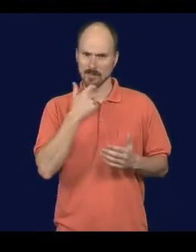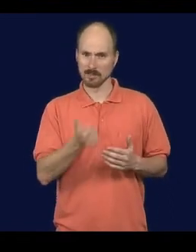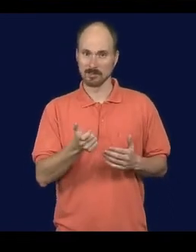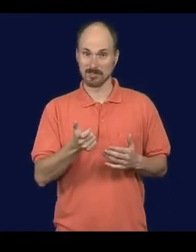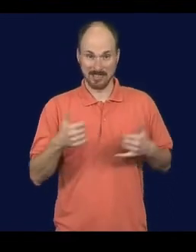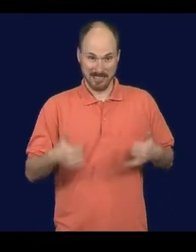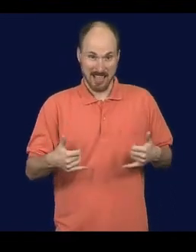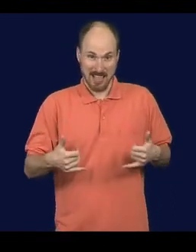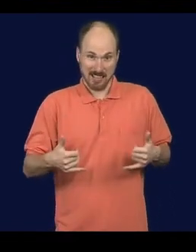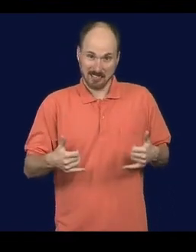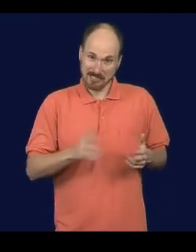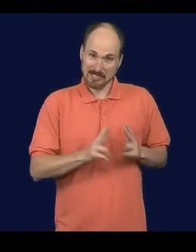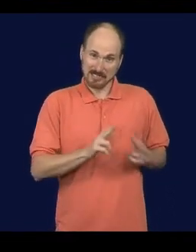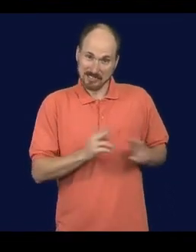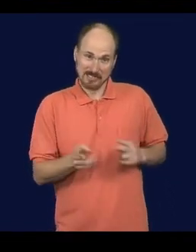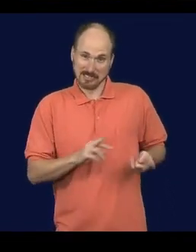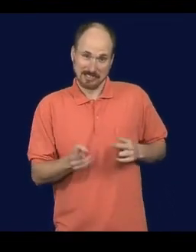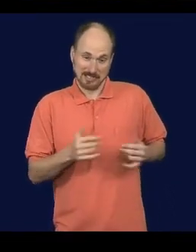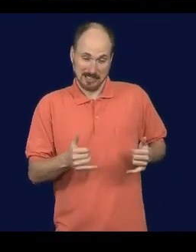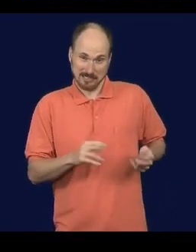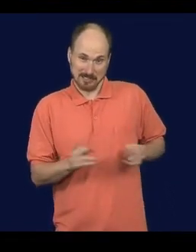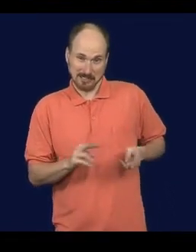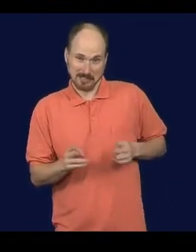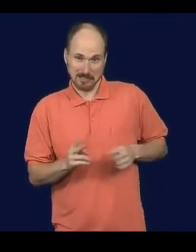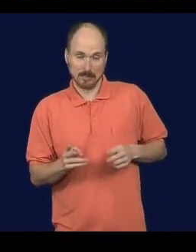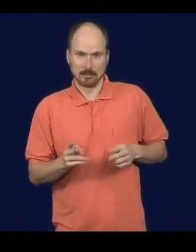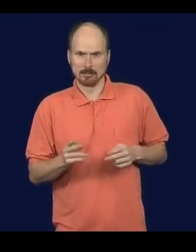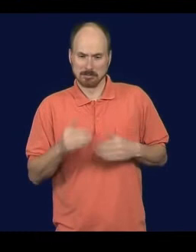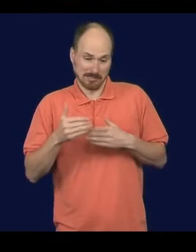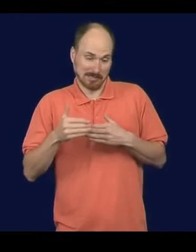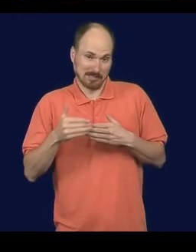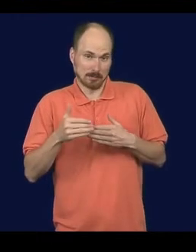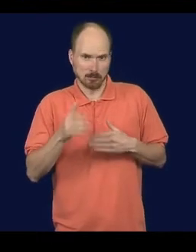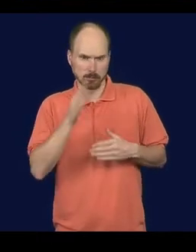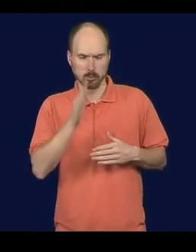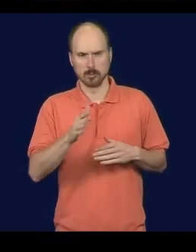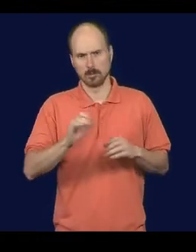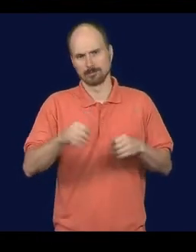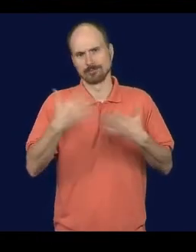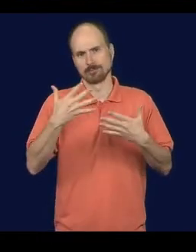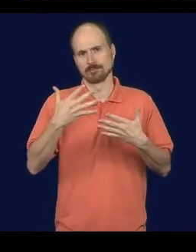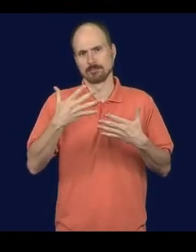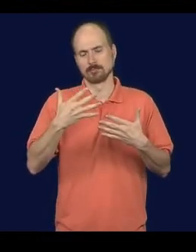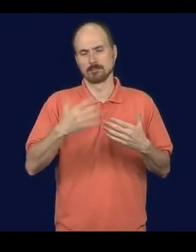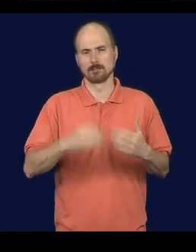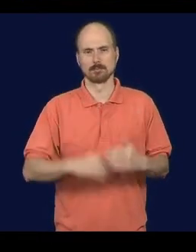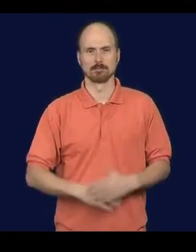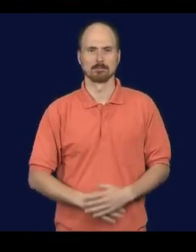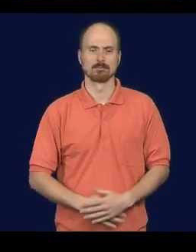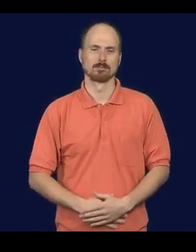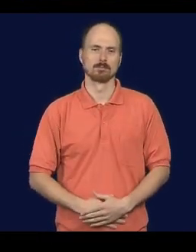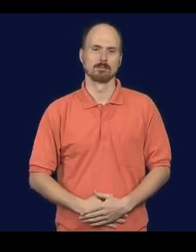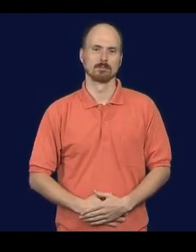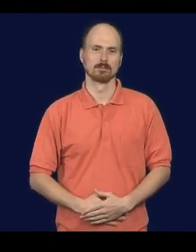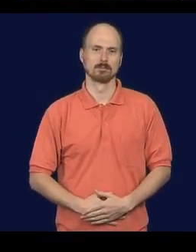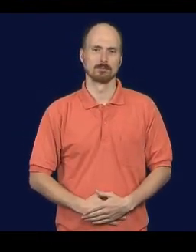jednoduché stopky, kdy si můžete nechat odpočítat například 15 minut, když se vám vaří brambory.